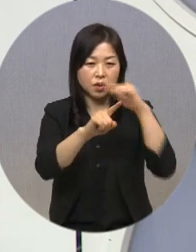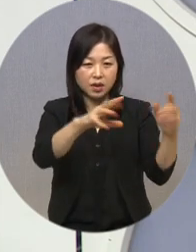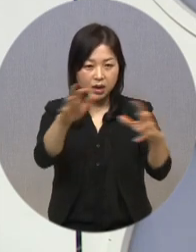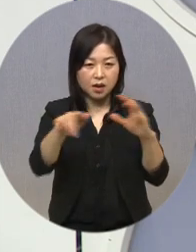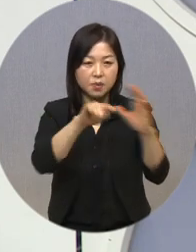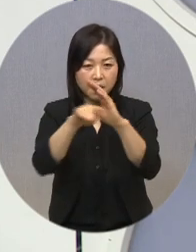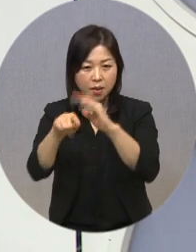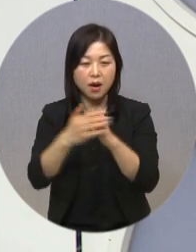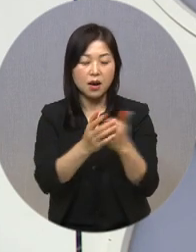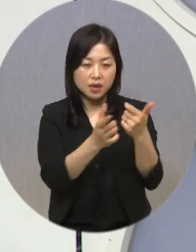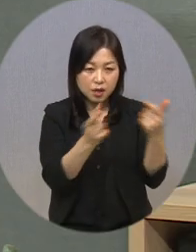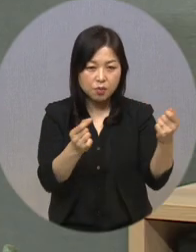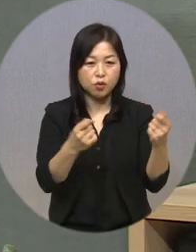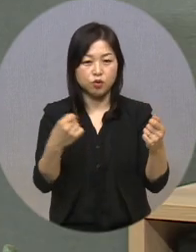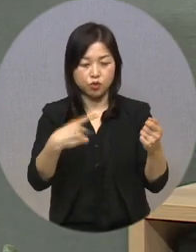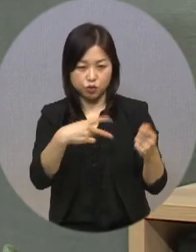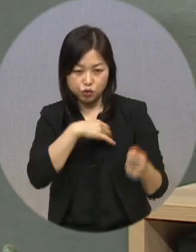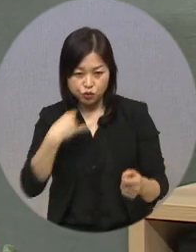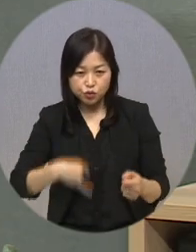물론 그러시죠. 예, 예.